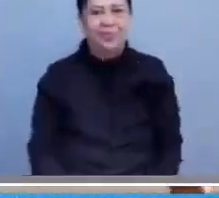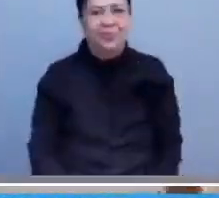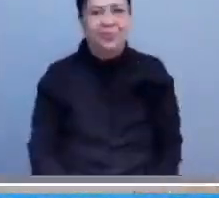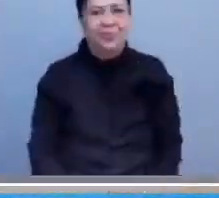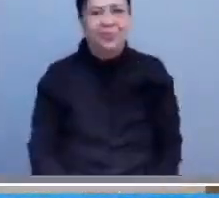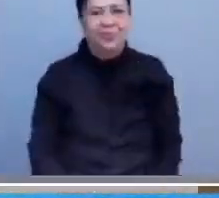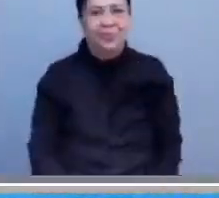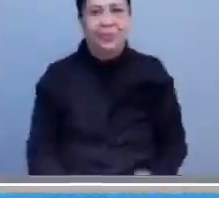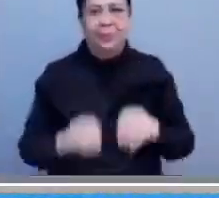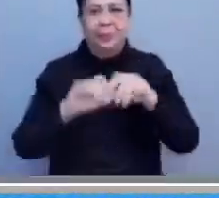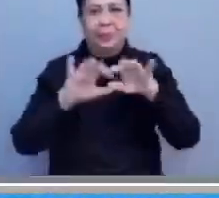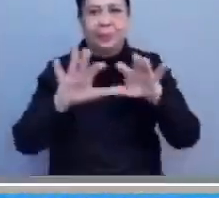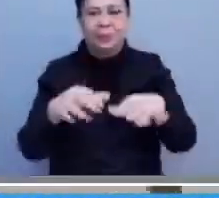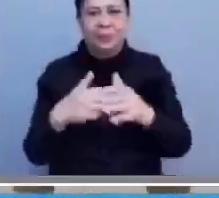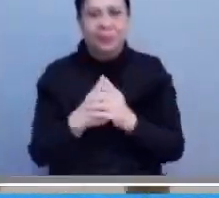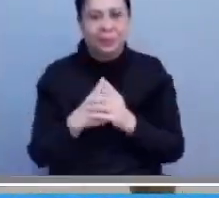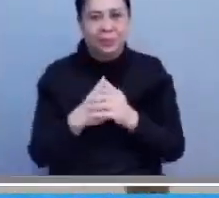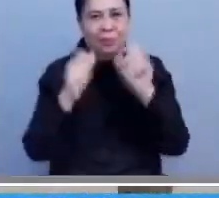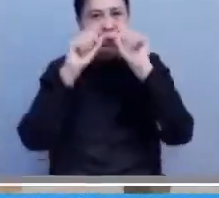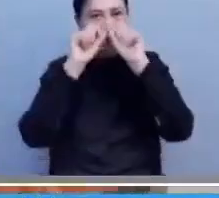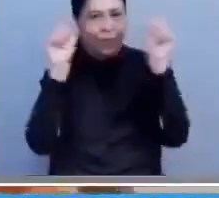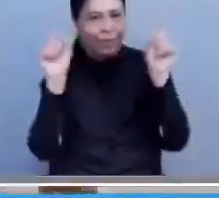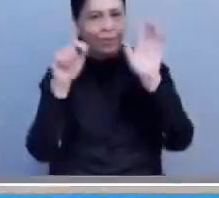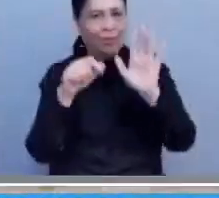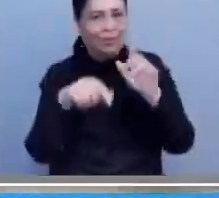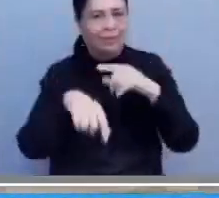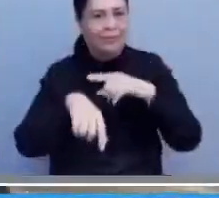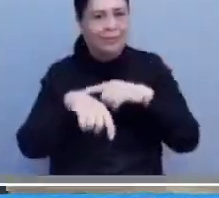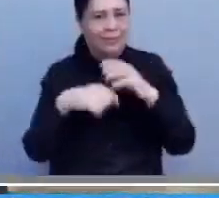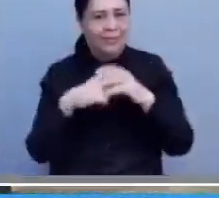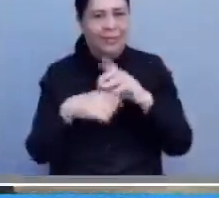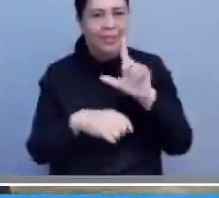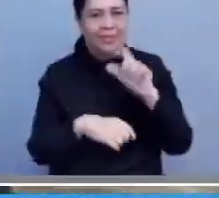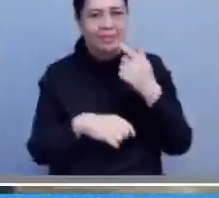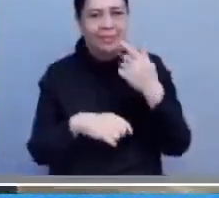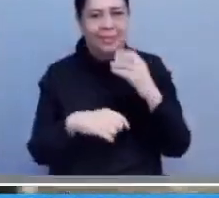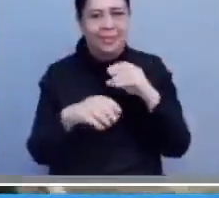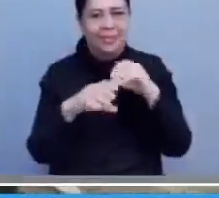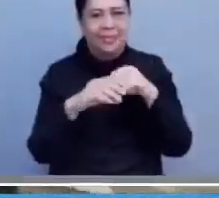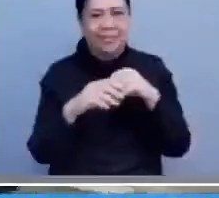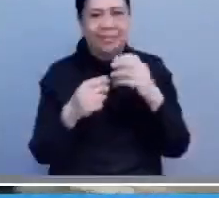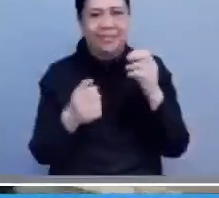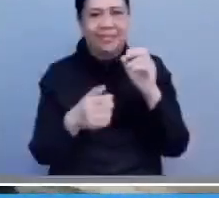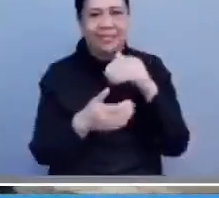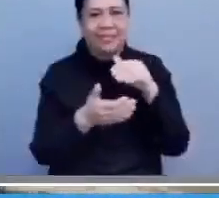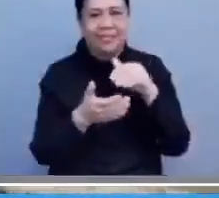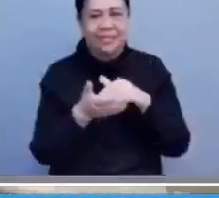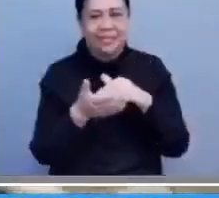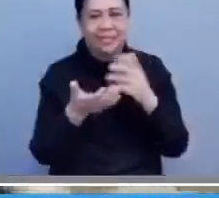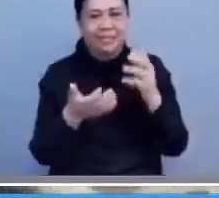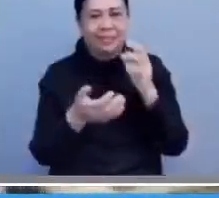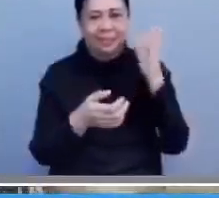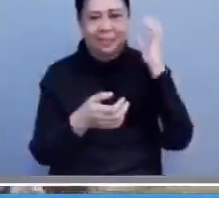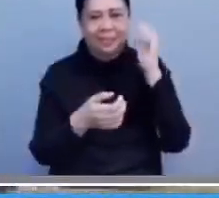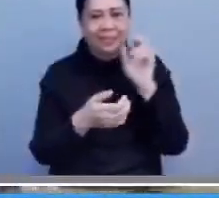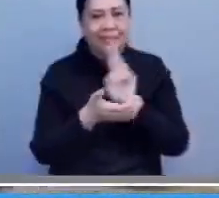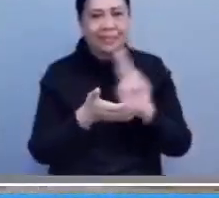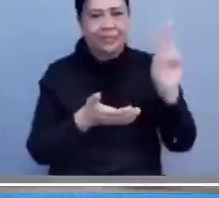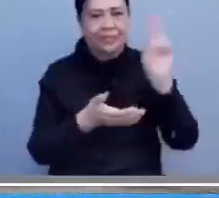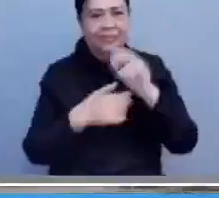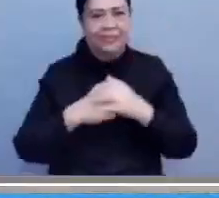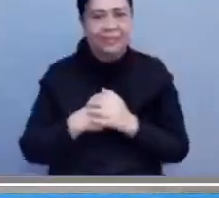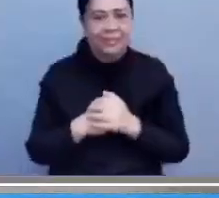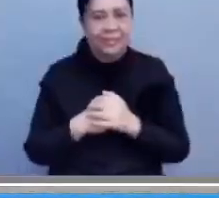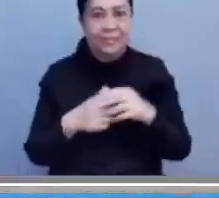Viral ang gulatin mo sila moment ng ilang LGBTQ students ng Central Mindanao University sa kanilang palaro 2023. Ang sayawa